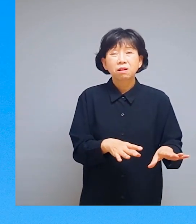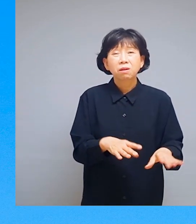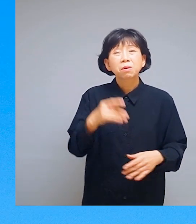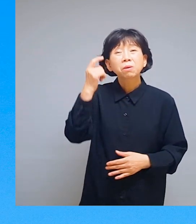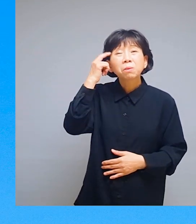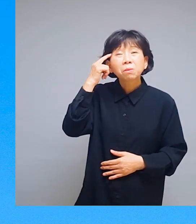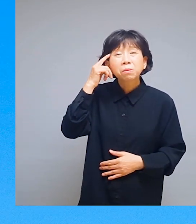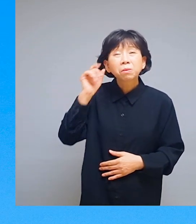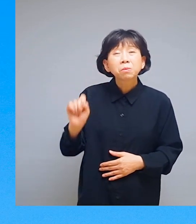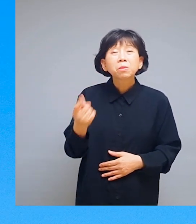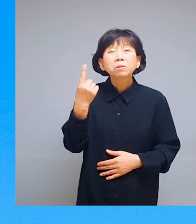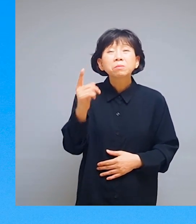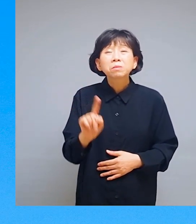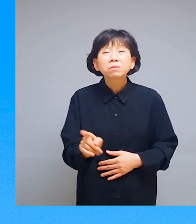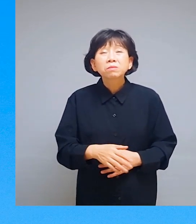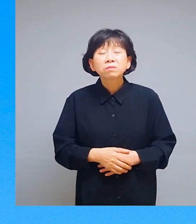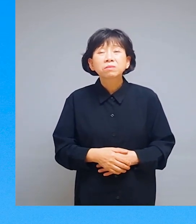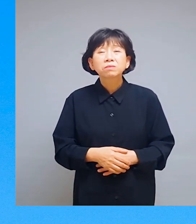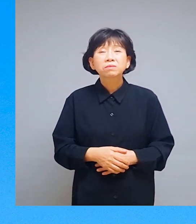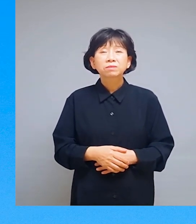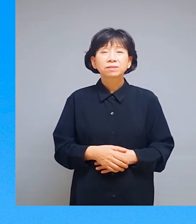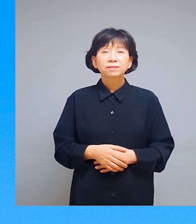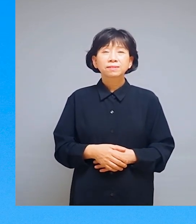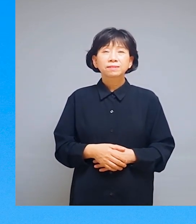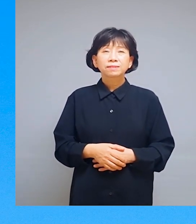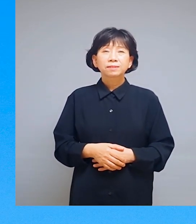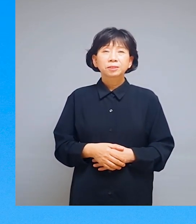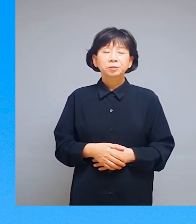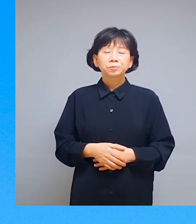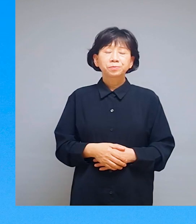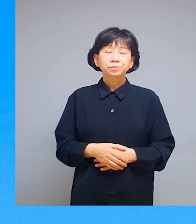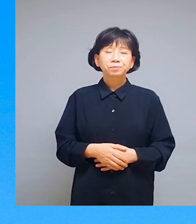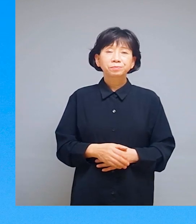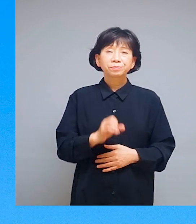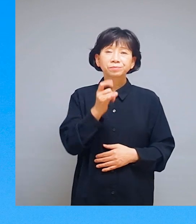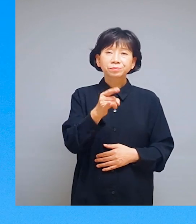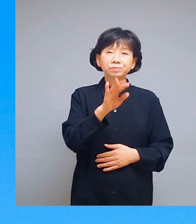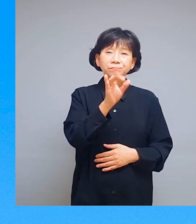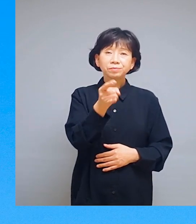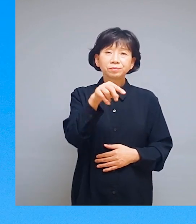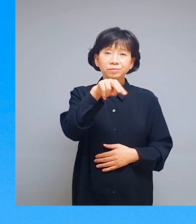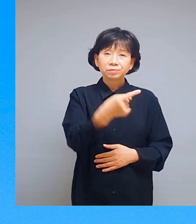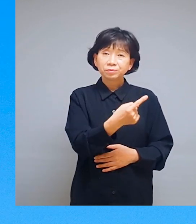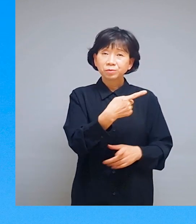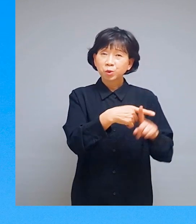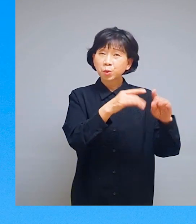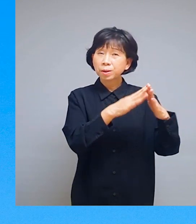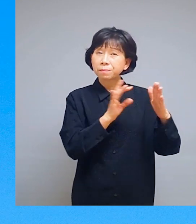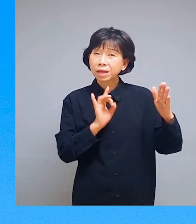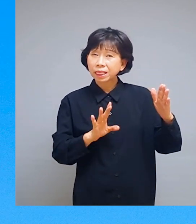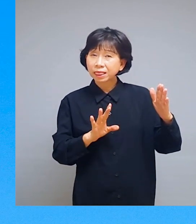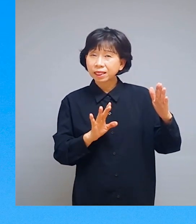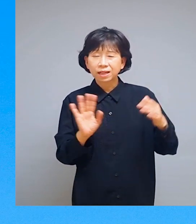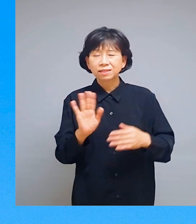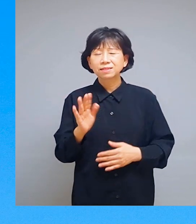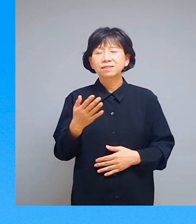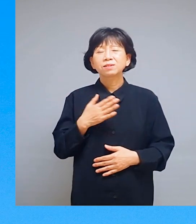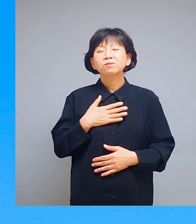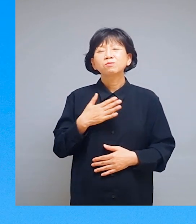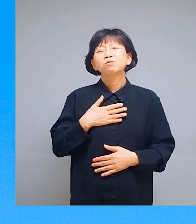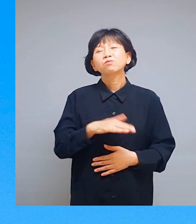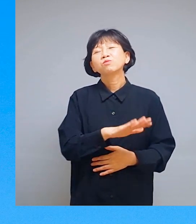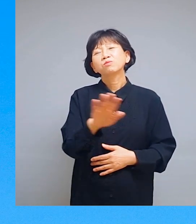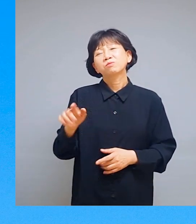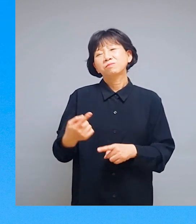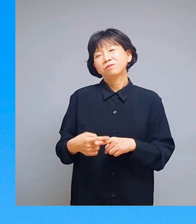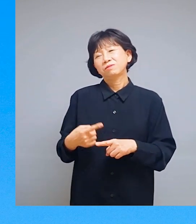여러분 이거 예배소 교회 이야기만이 아닙니다. 우리도 그럴 수